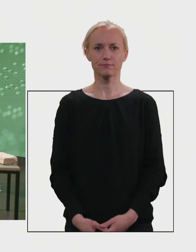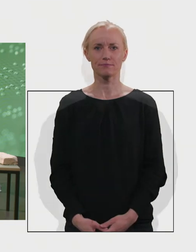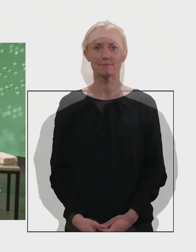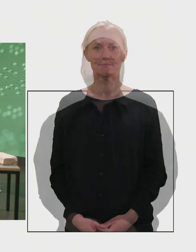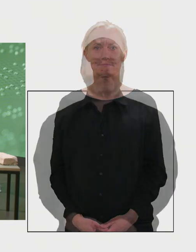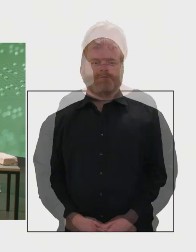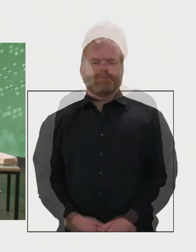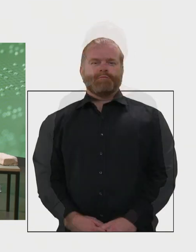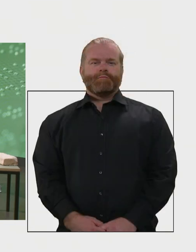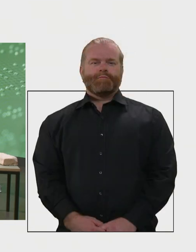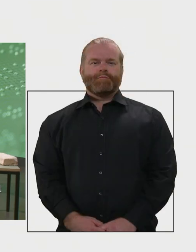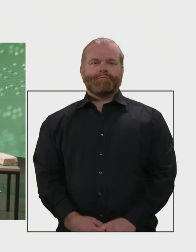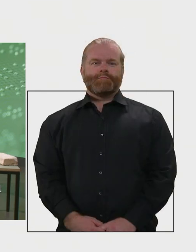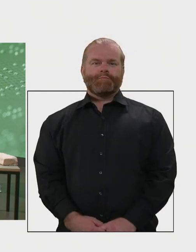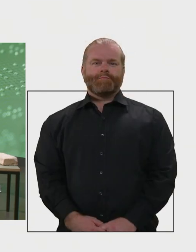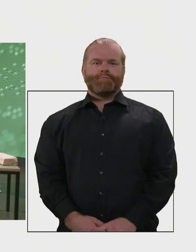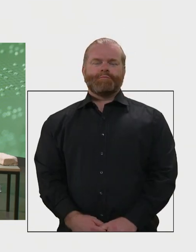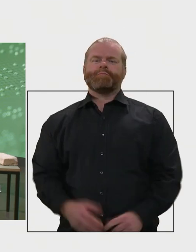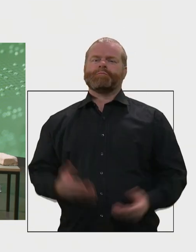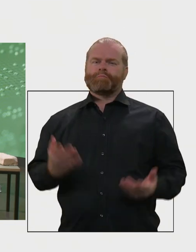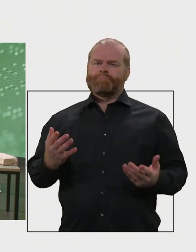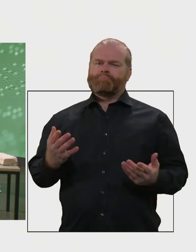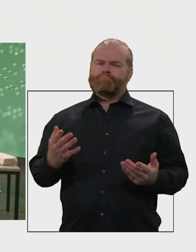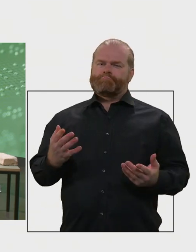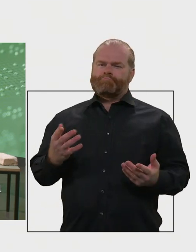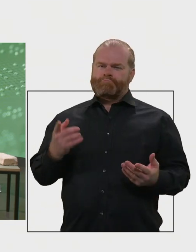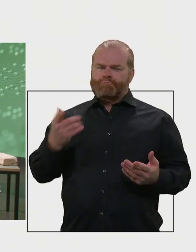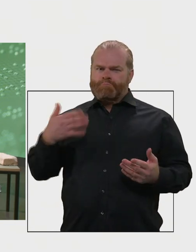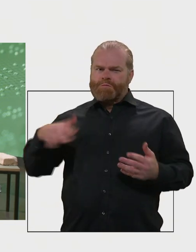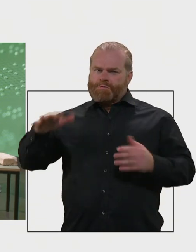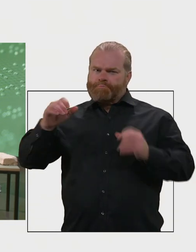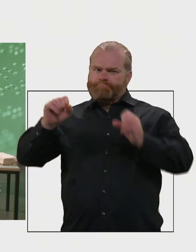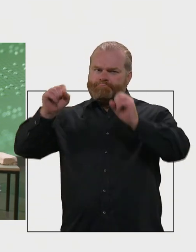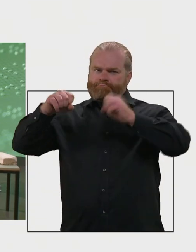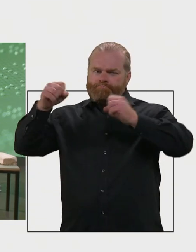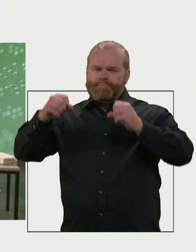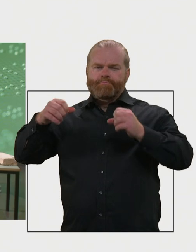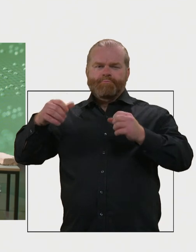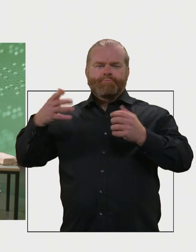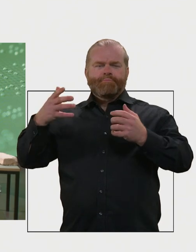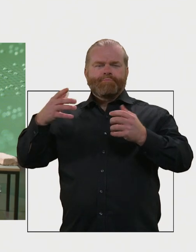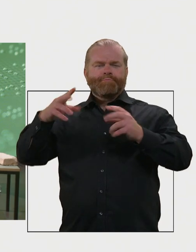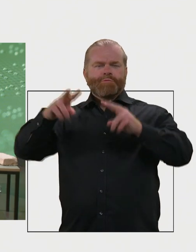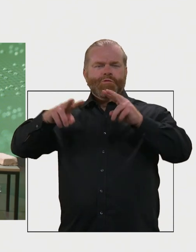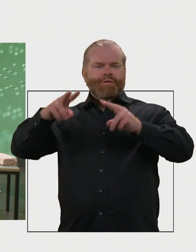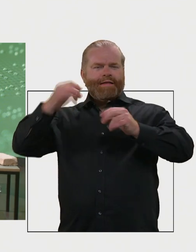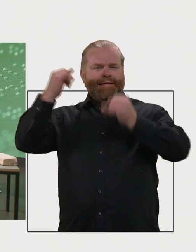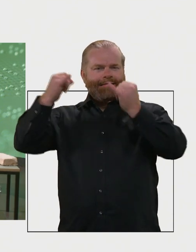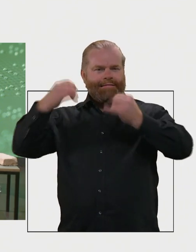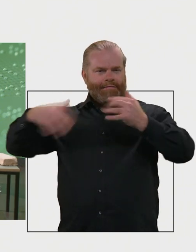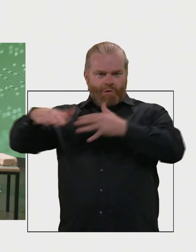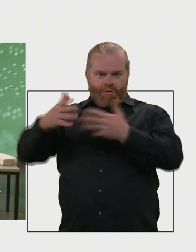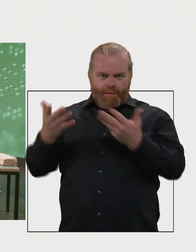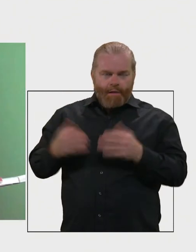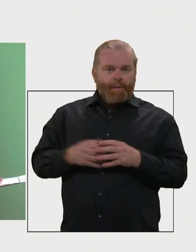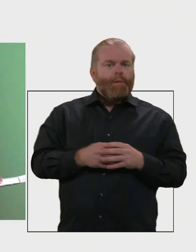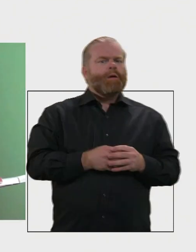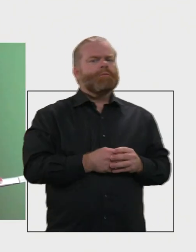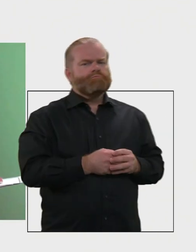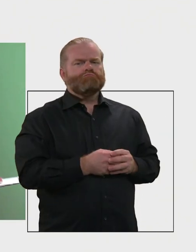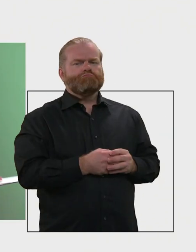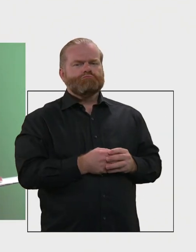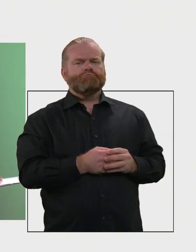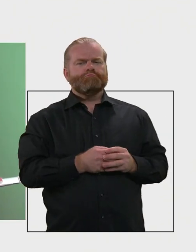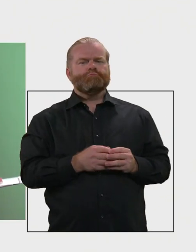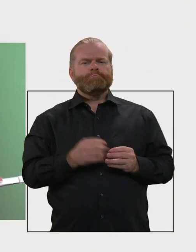einig mit all den Ideen, die man hatte? Also ich denke, wir haben uns ja,